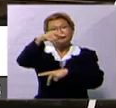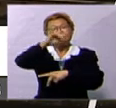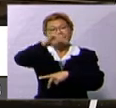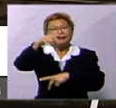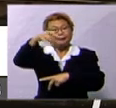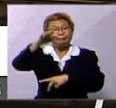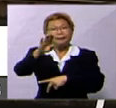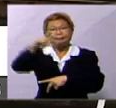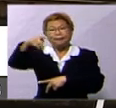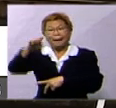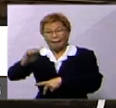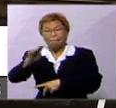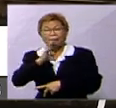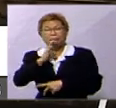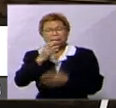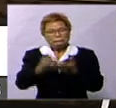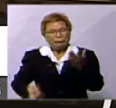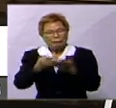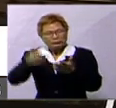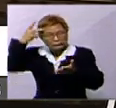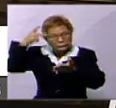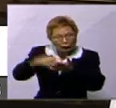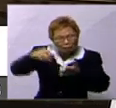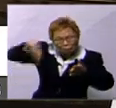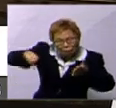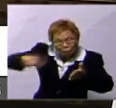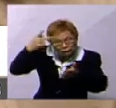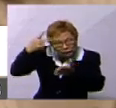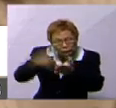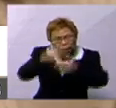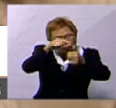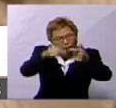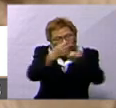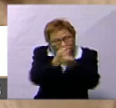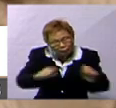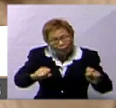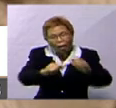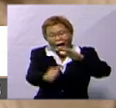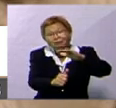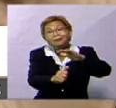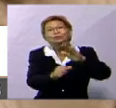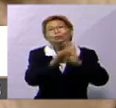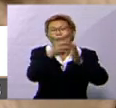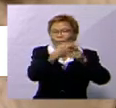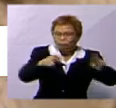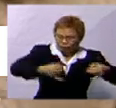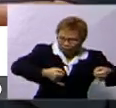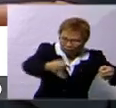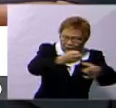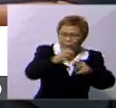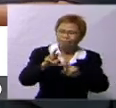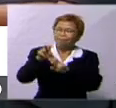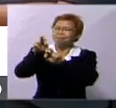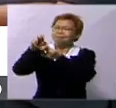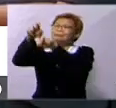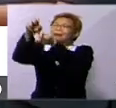datiman Jahid antara Kegagalan dikesan adalah melibatkan beberapa keselamatan asas seperti penyediaan jalan dan tangga